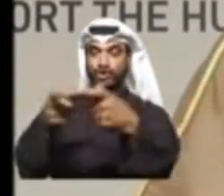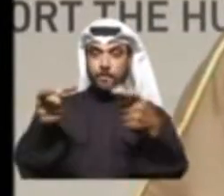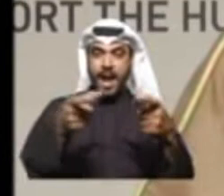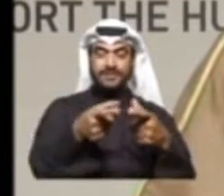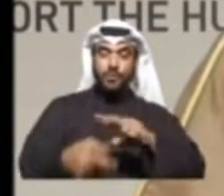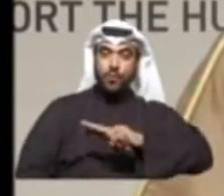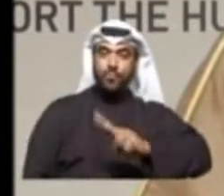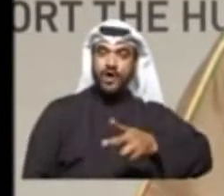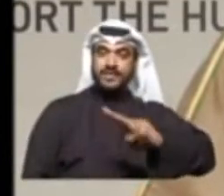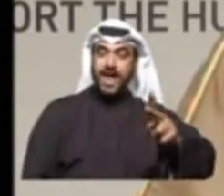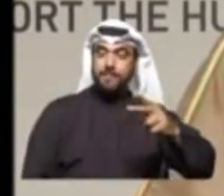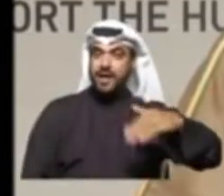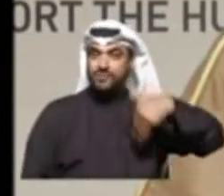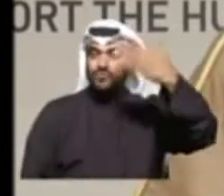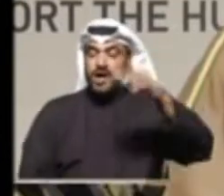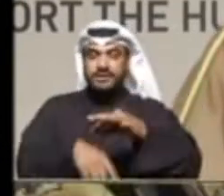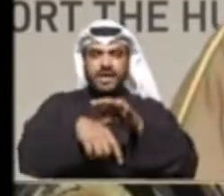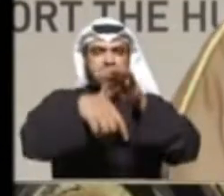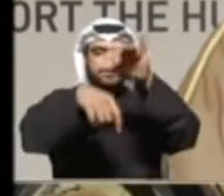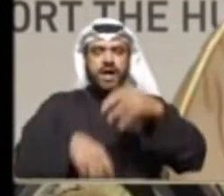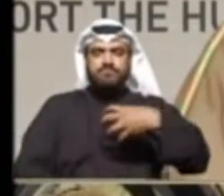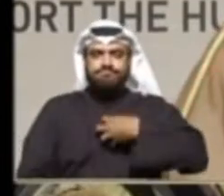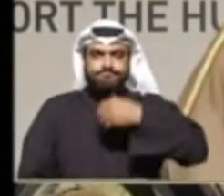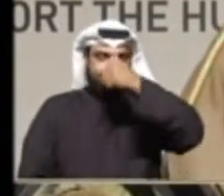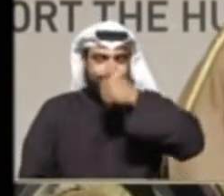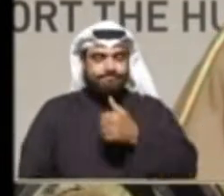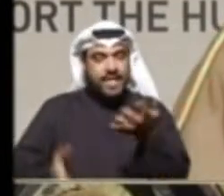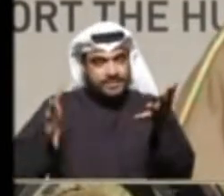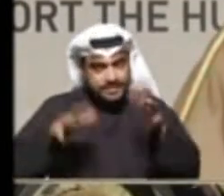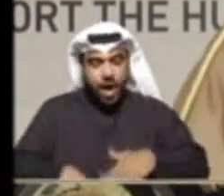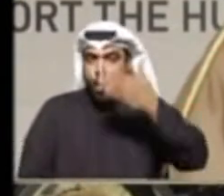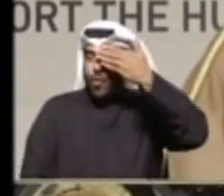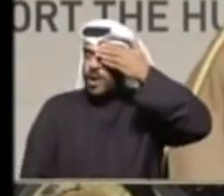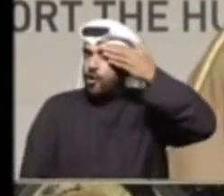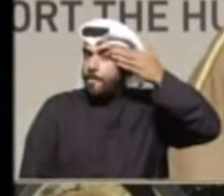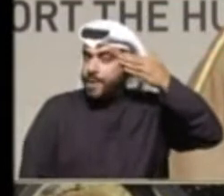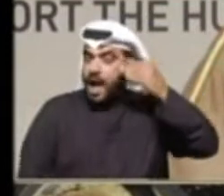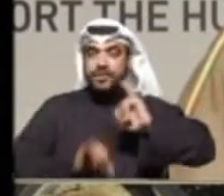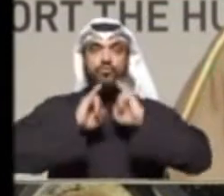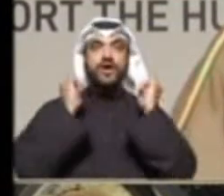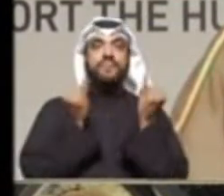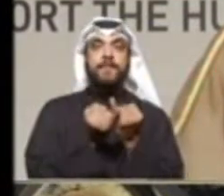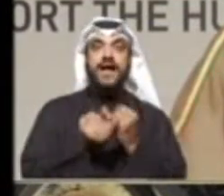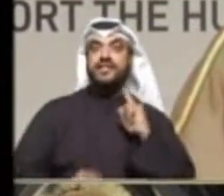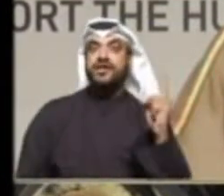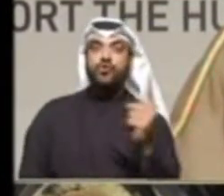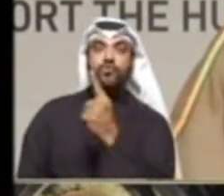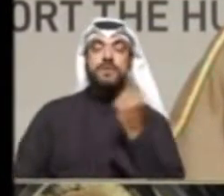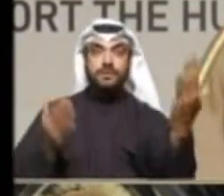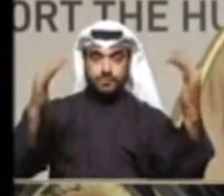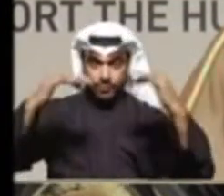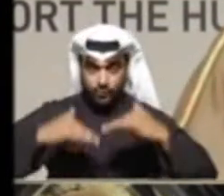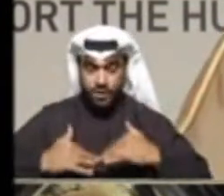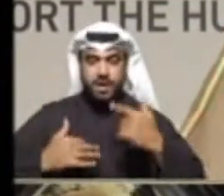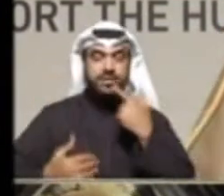والفعاليات التي تناولت أبعاد الوضع الإنساني في العراق وتجارب وخبرات عدد من المنظمات غير الحكومية ومؤسسات المجتمع المدني